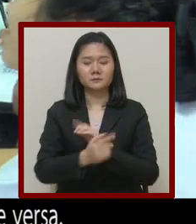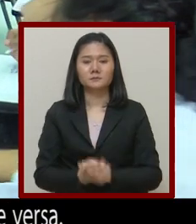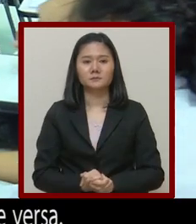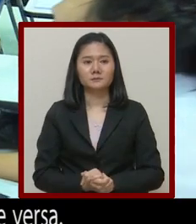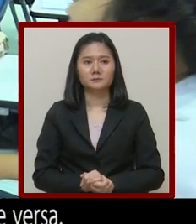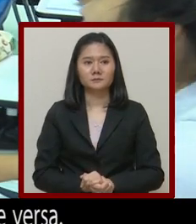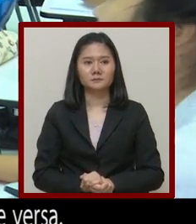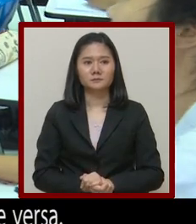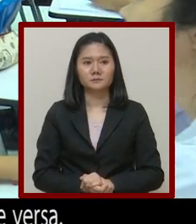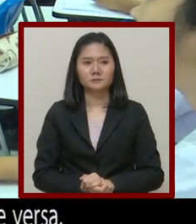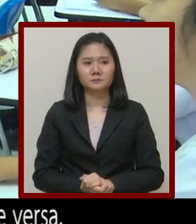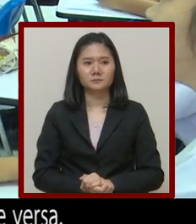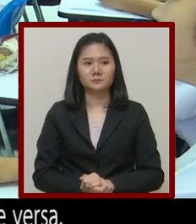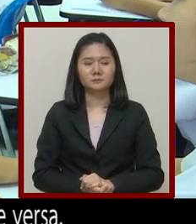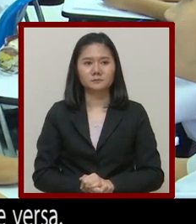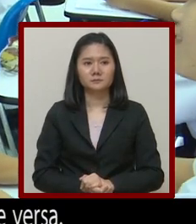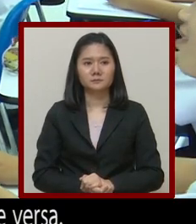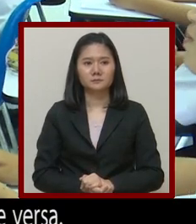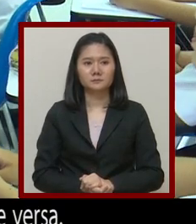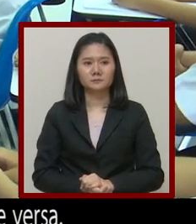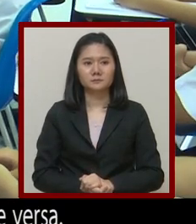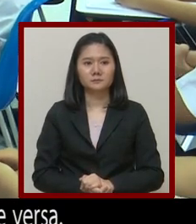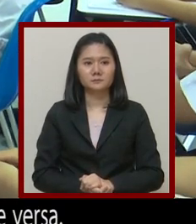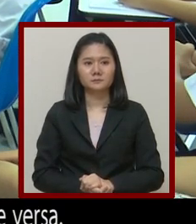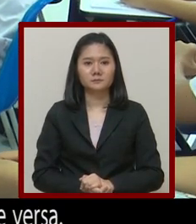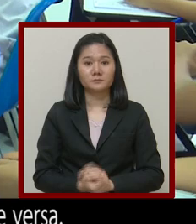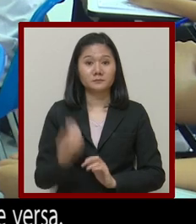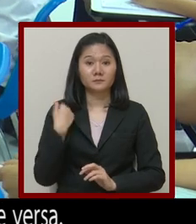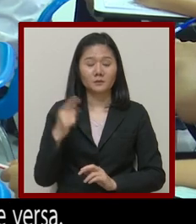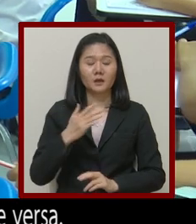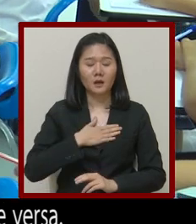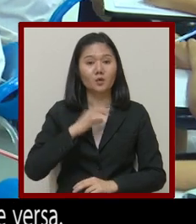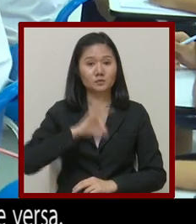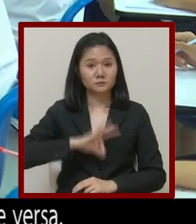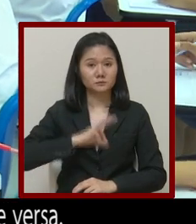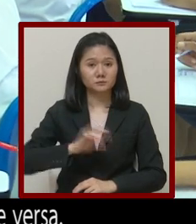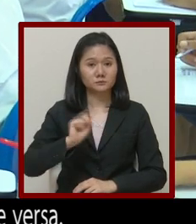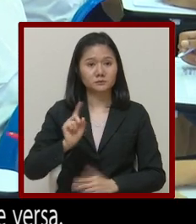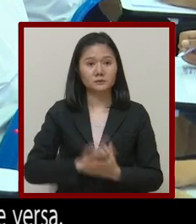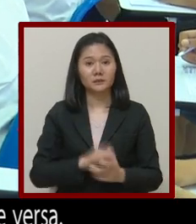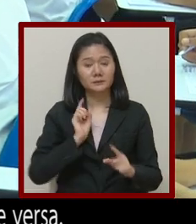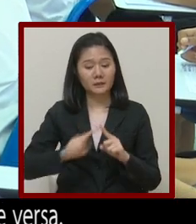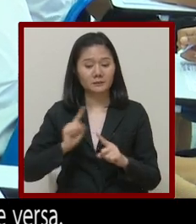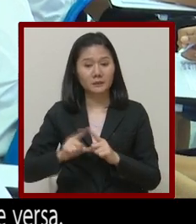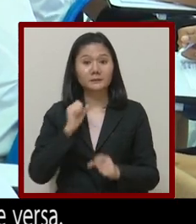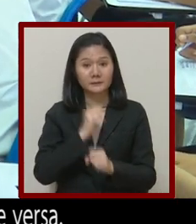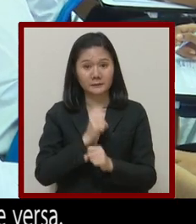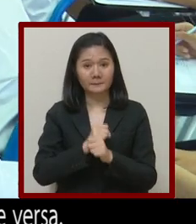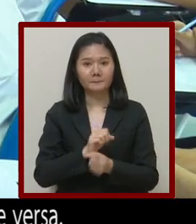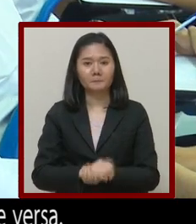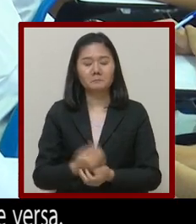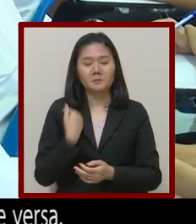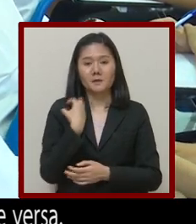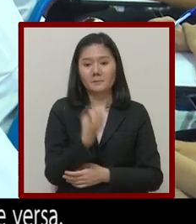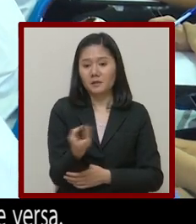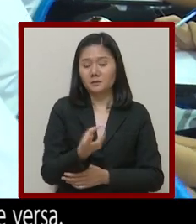เป็นผู้นวดผู้ให้บริการกับผู้ใช้บริการอย่างน้อยเราก็จะได้มีความรู้สึกว่าสิ่งที่เราทำอยู่เนี่ยมันม